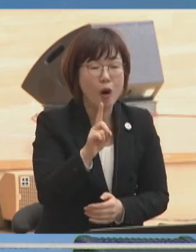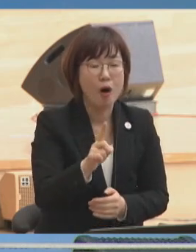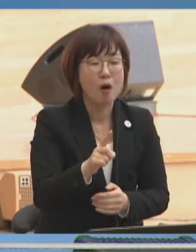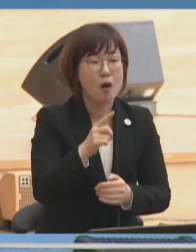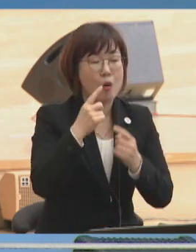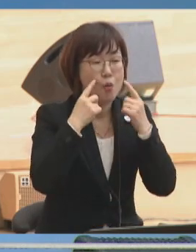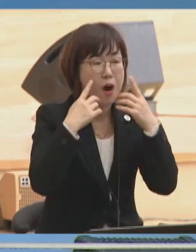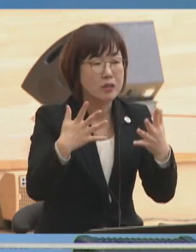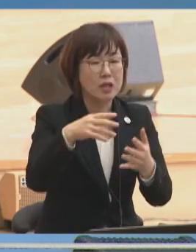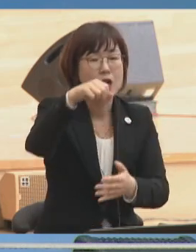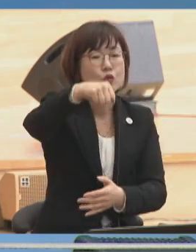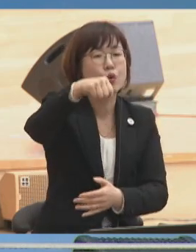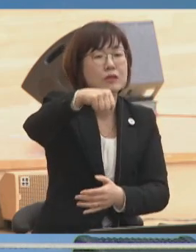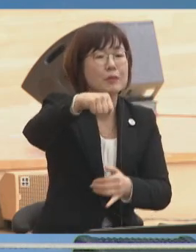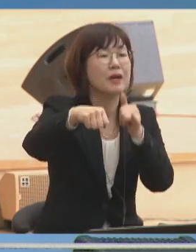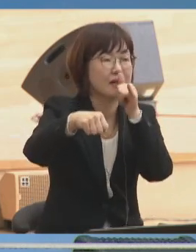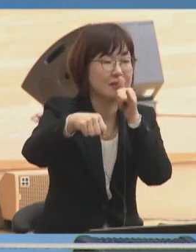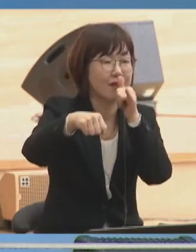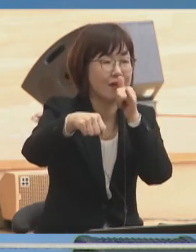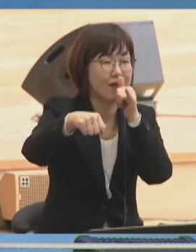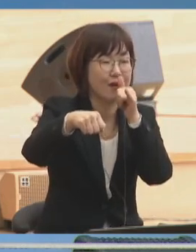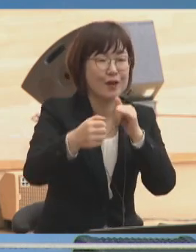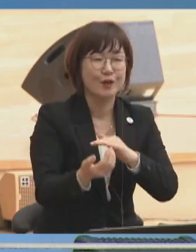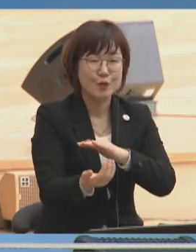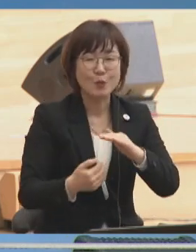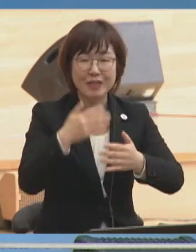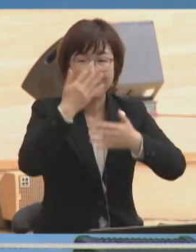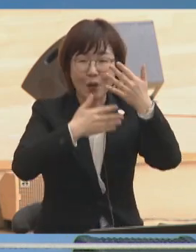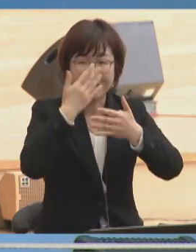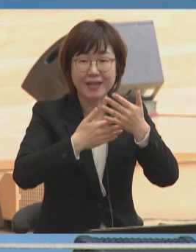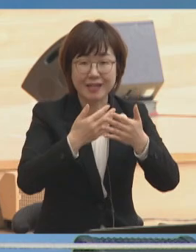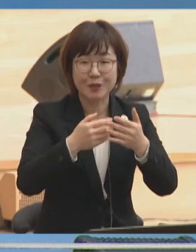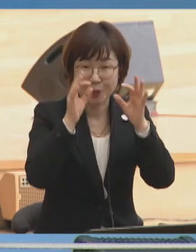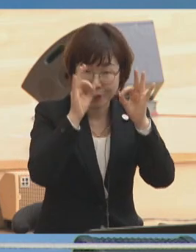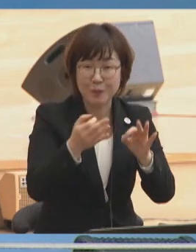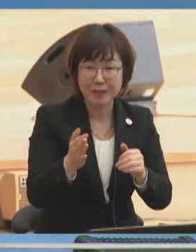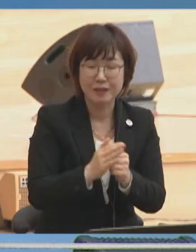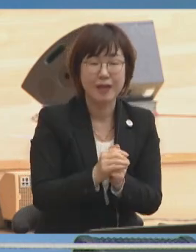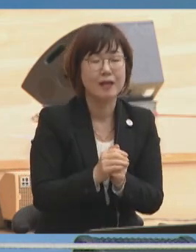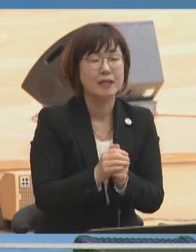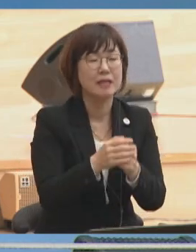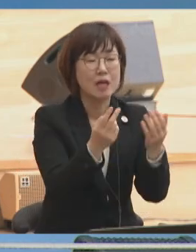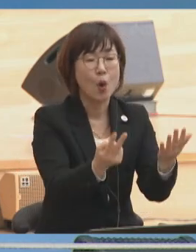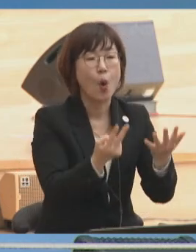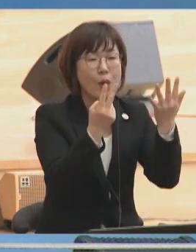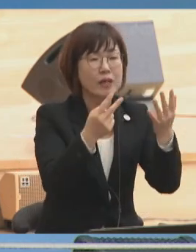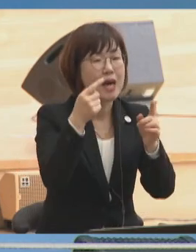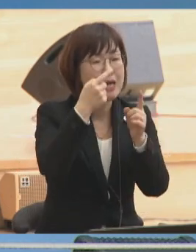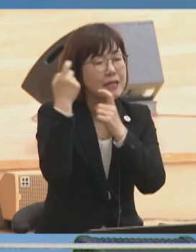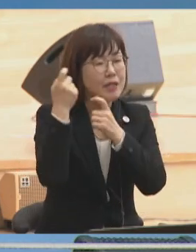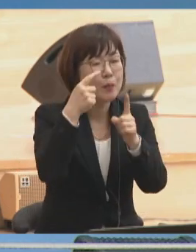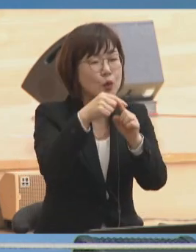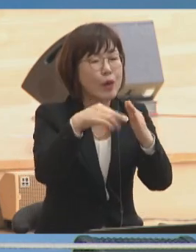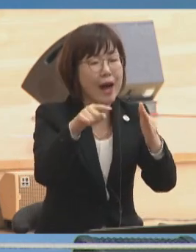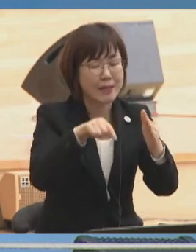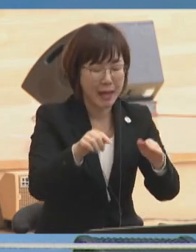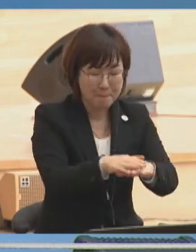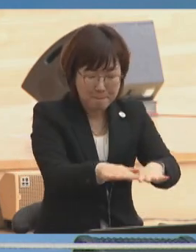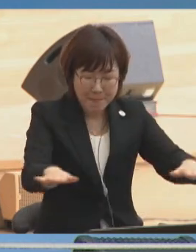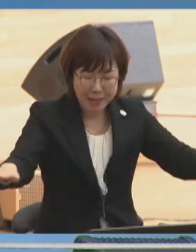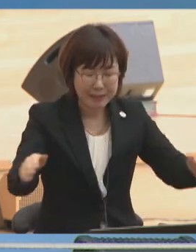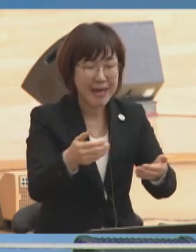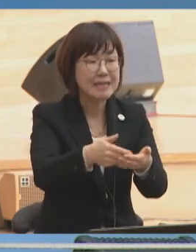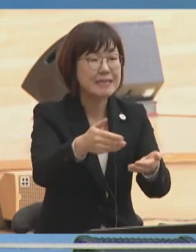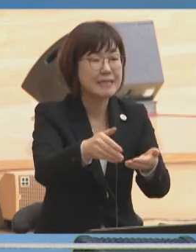손잡이가 있는 거죠. 자, 조금 전에 영상에도 봤는데 오병이어 기념교회 그 바닥에 모자이크가 있습니다. 이게 진짜